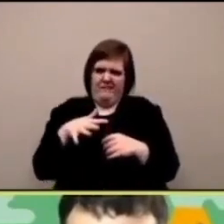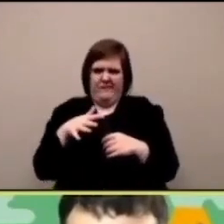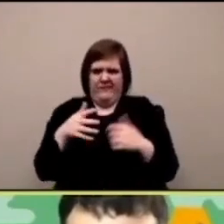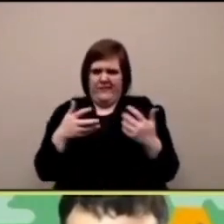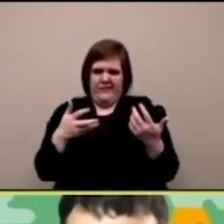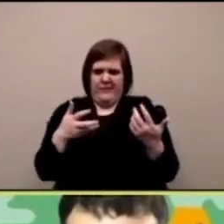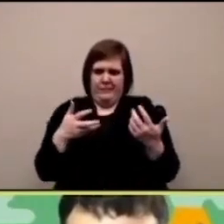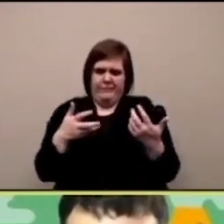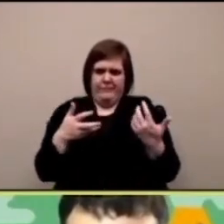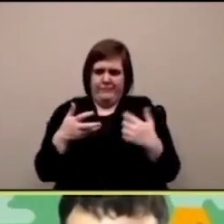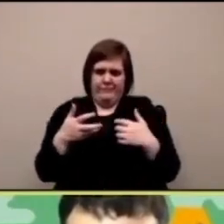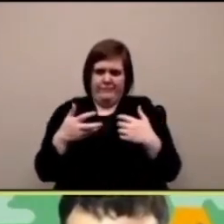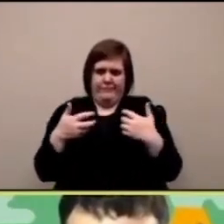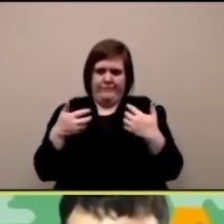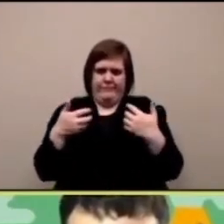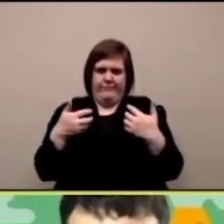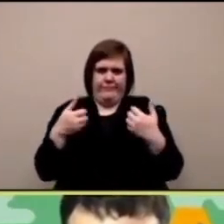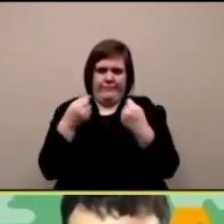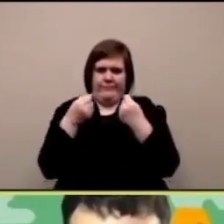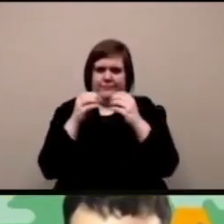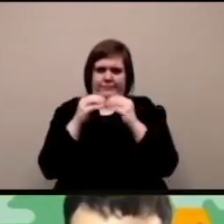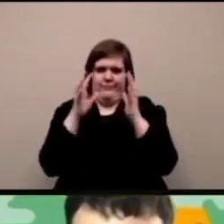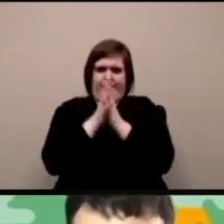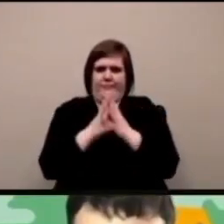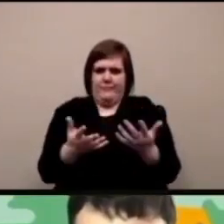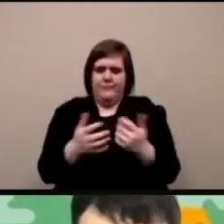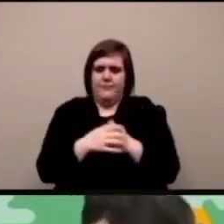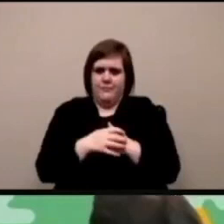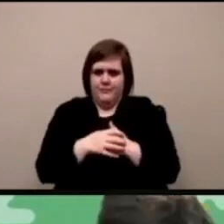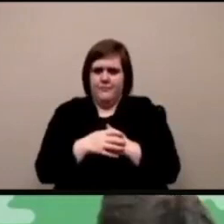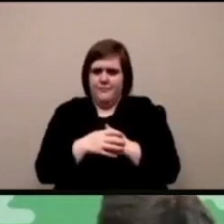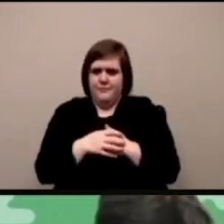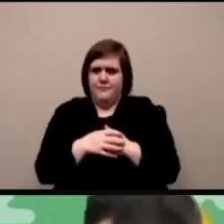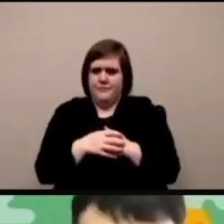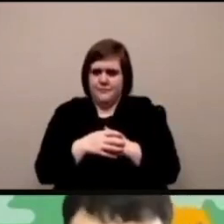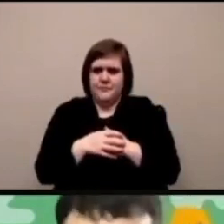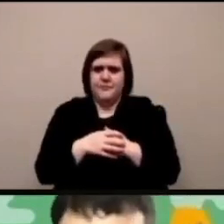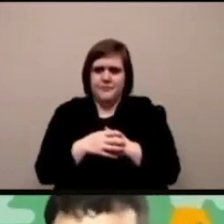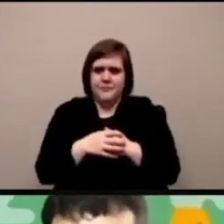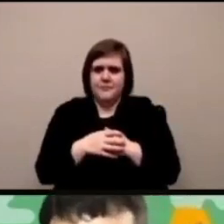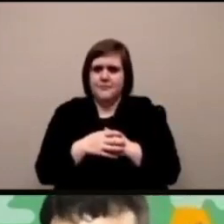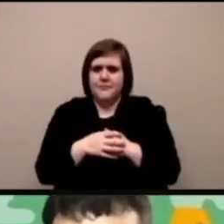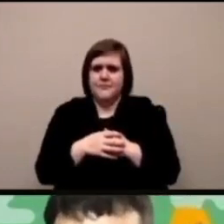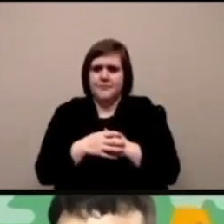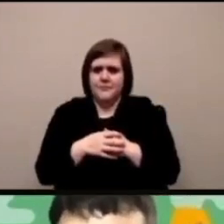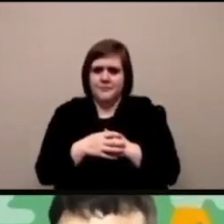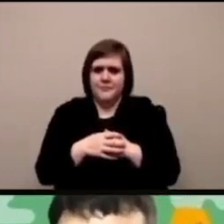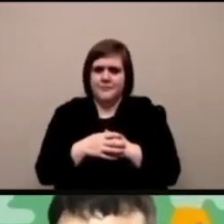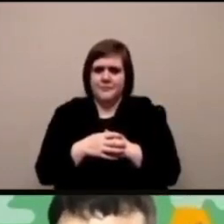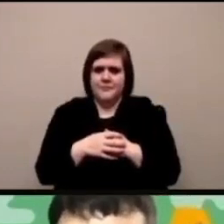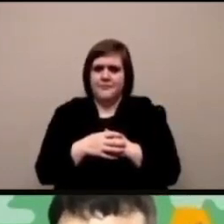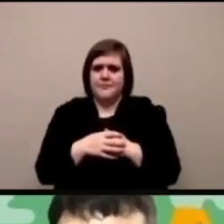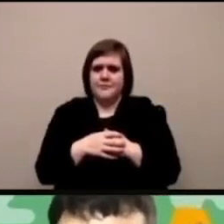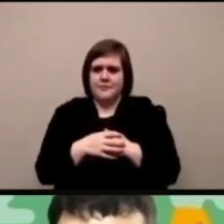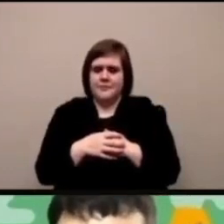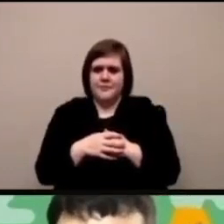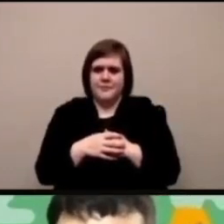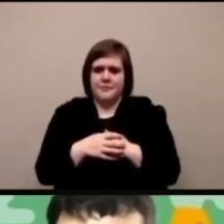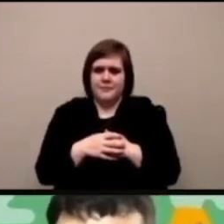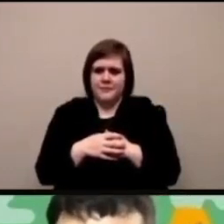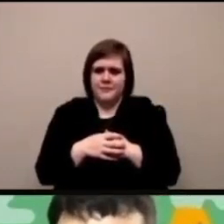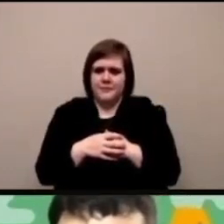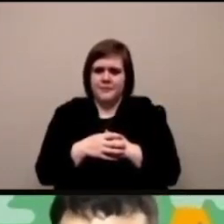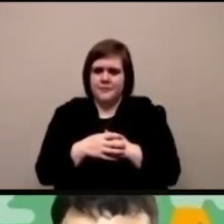内容をリンクしていきましょう例えばあのこのリンゴが猫ちゃんの頭にぶつかっ